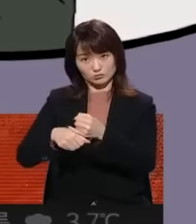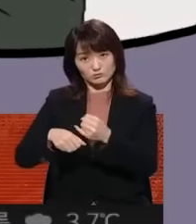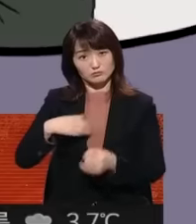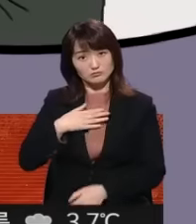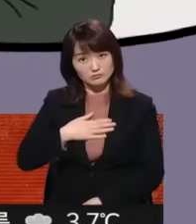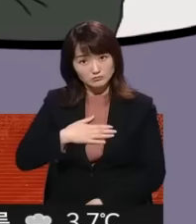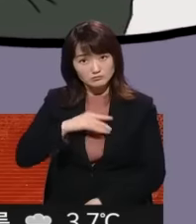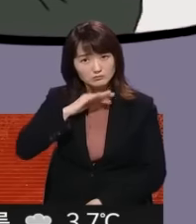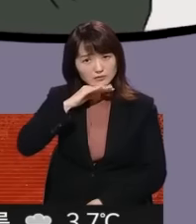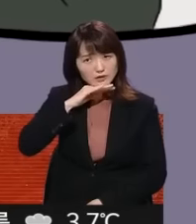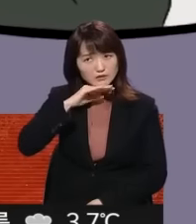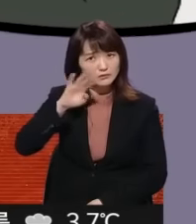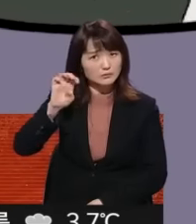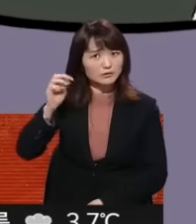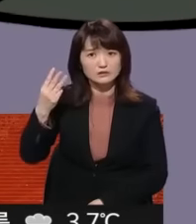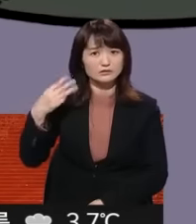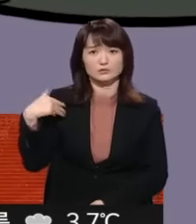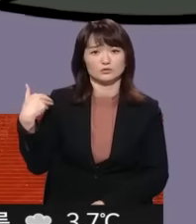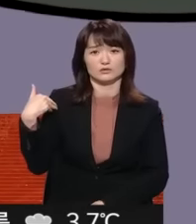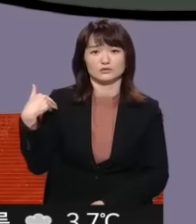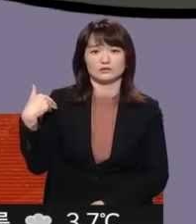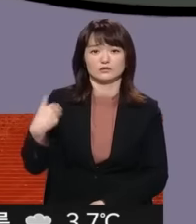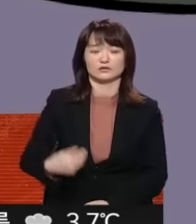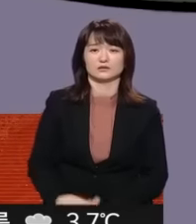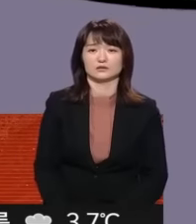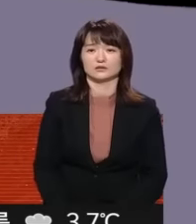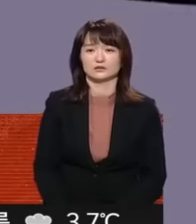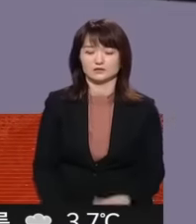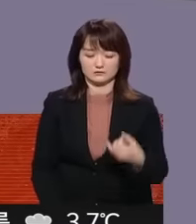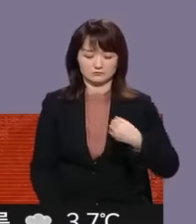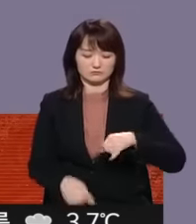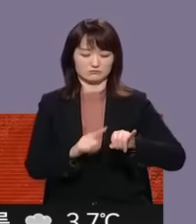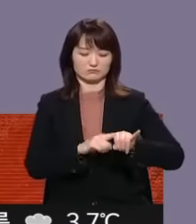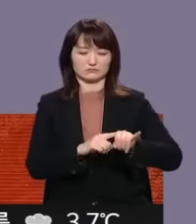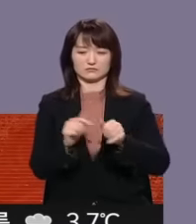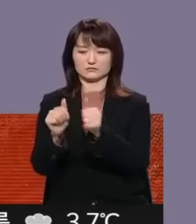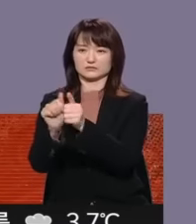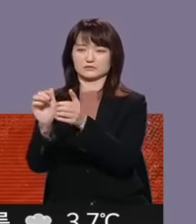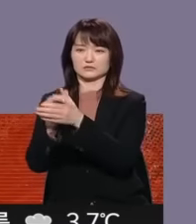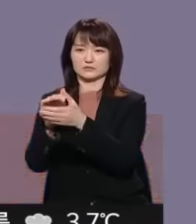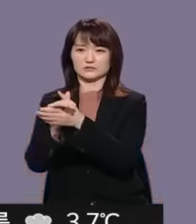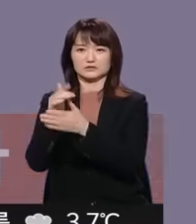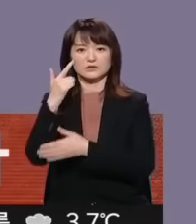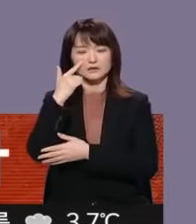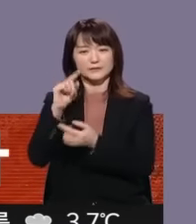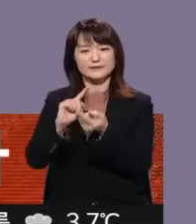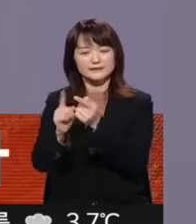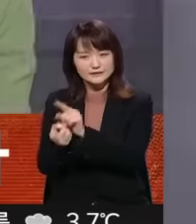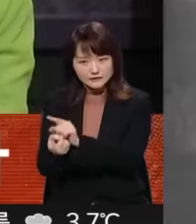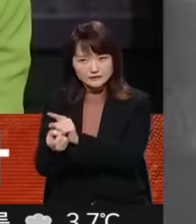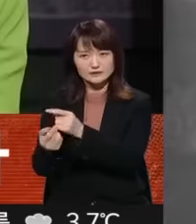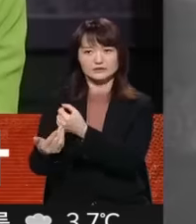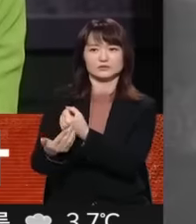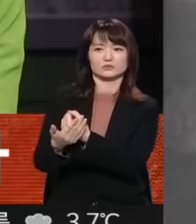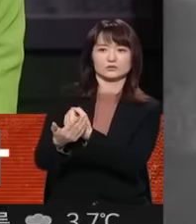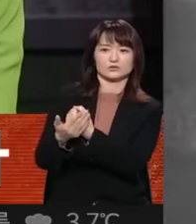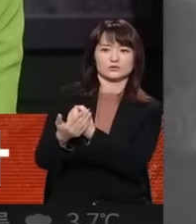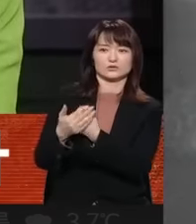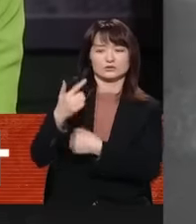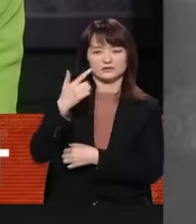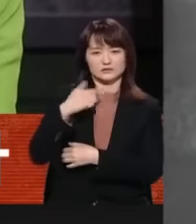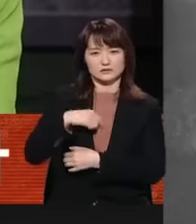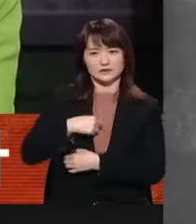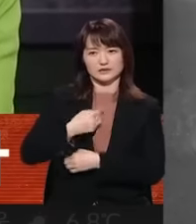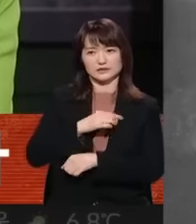있었지만이 나이가 43살인 건 모르고 있었다는 겁니다이 딸은 남자친구가 아버지 빈자리를 채워줬고 또 자신을 좋은 방향으로